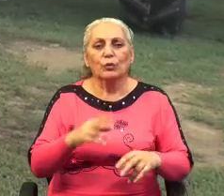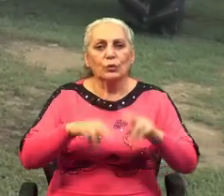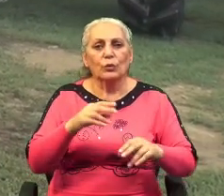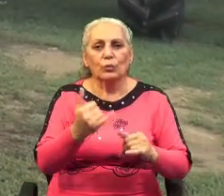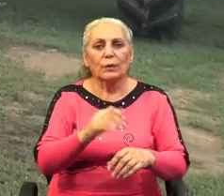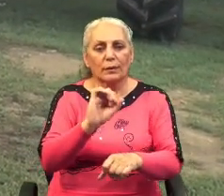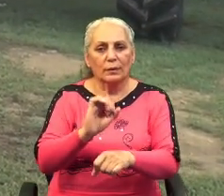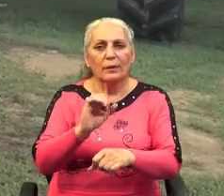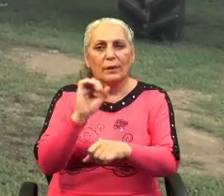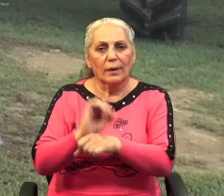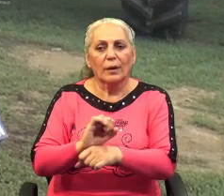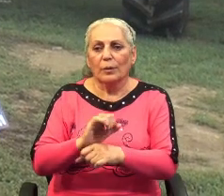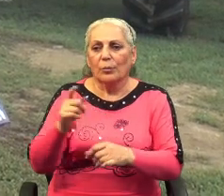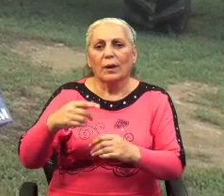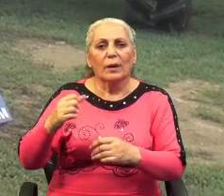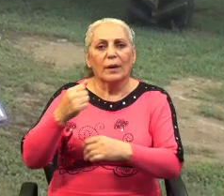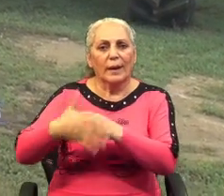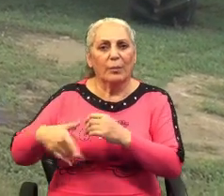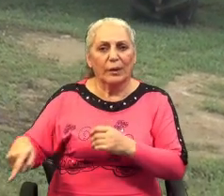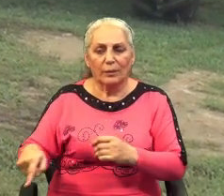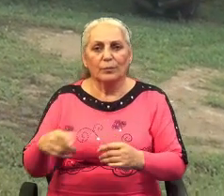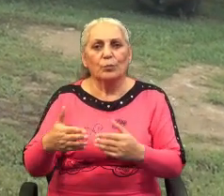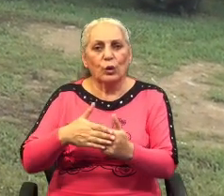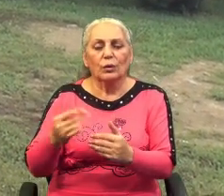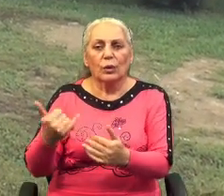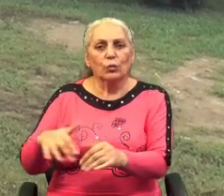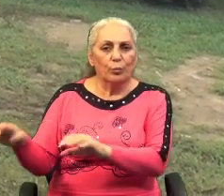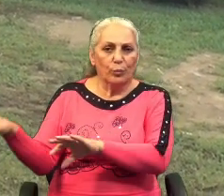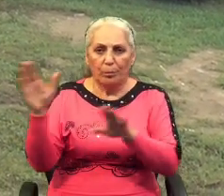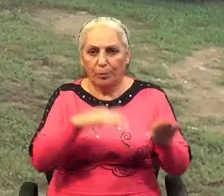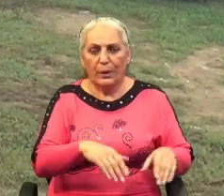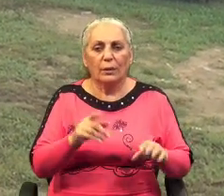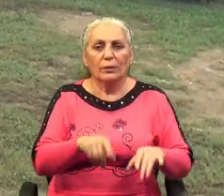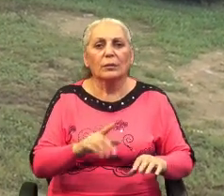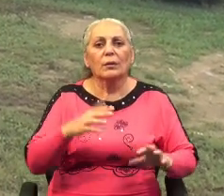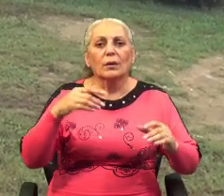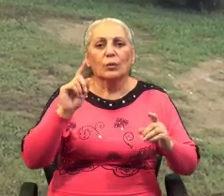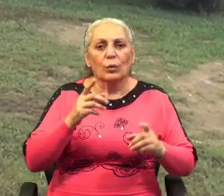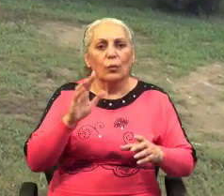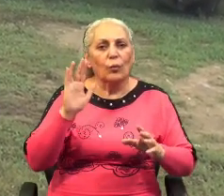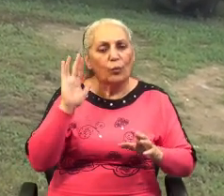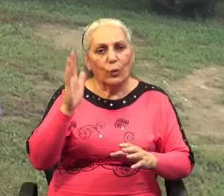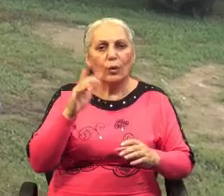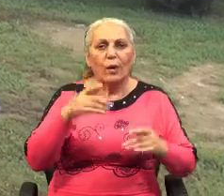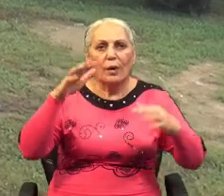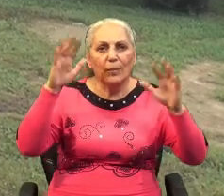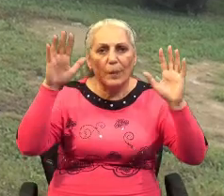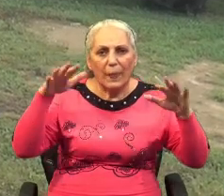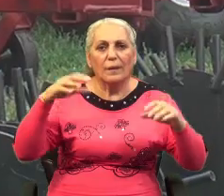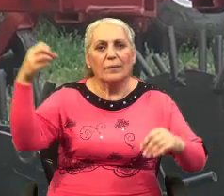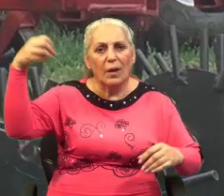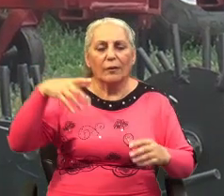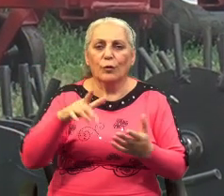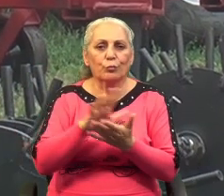կայնացրած կողքի հրապարակը, կտեղափոխենք ստեղ, հիմնականում անձրևից ու արևից չենք փչացնում այս տեխնիկան, այնինչ ունենք պետք է նաև